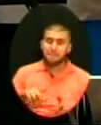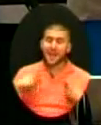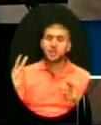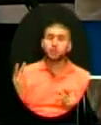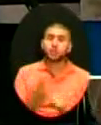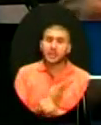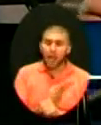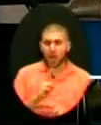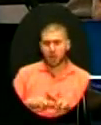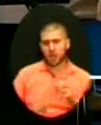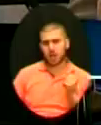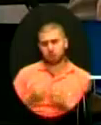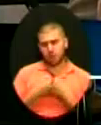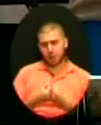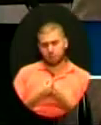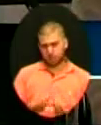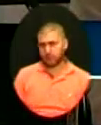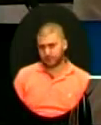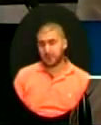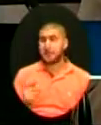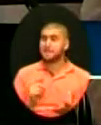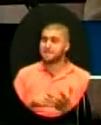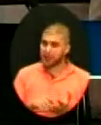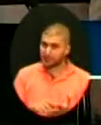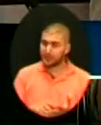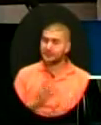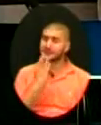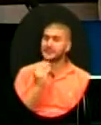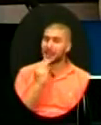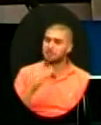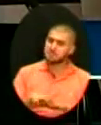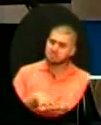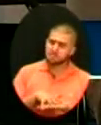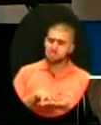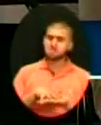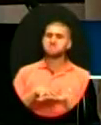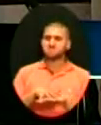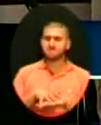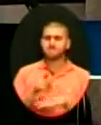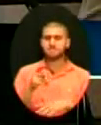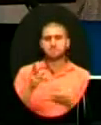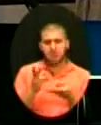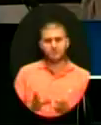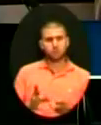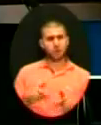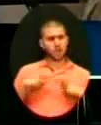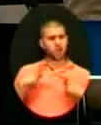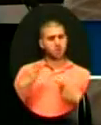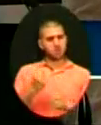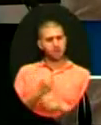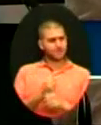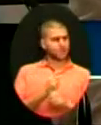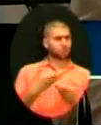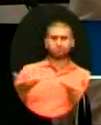השגרה, קשה מאוד להתמודד עם זה. ולכן, הישראלים מרגישים שהנה מאפשר להם להיות בעבודה